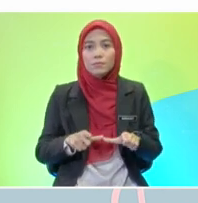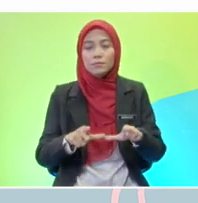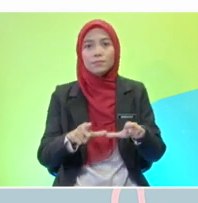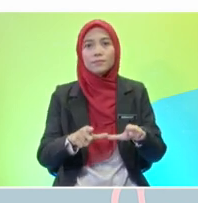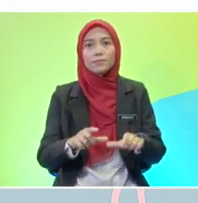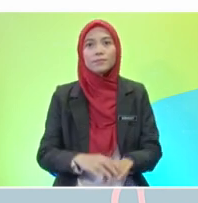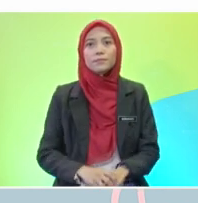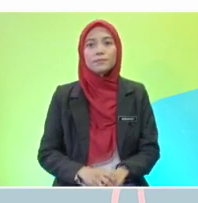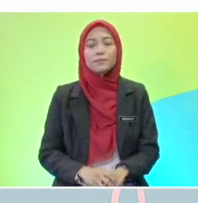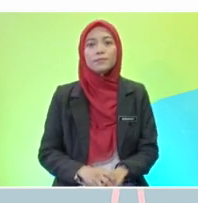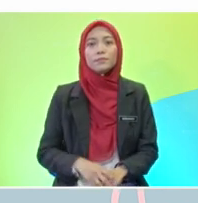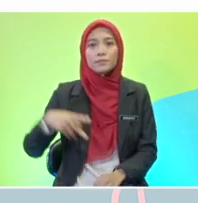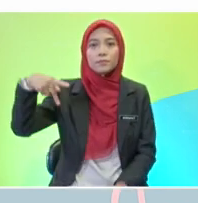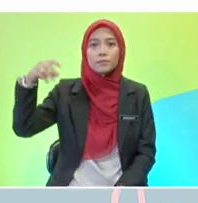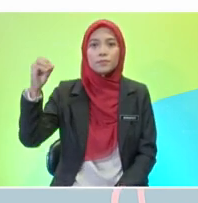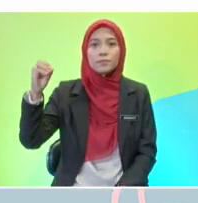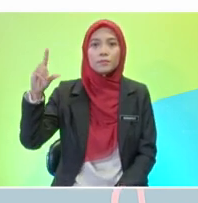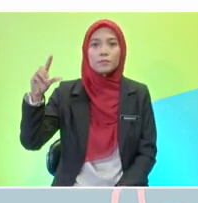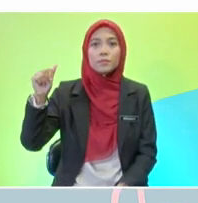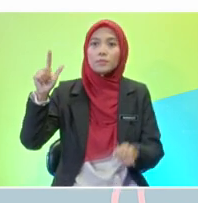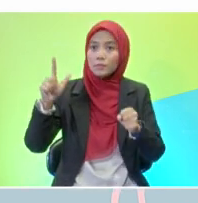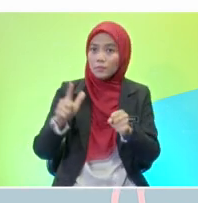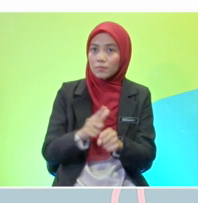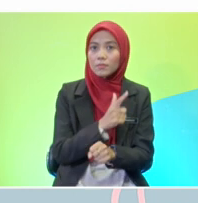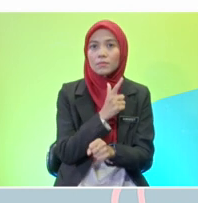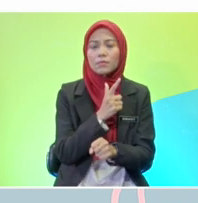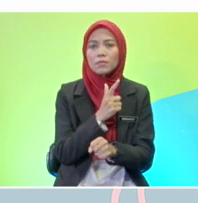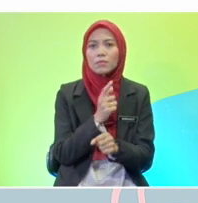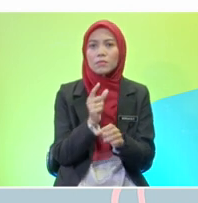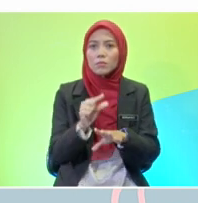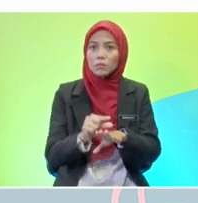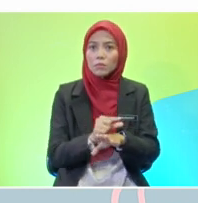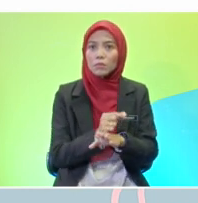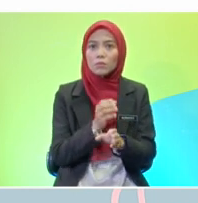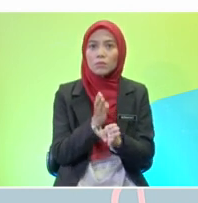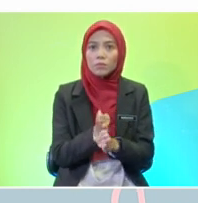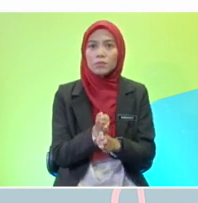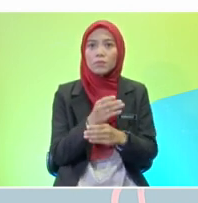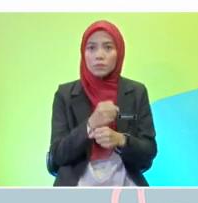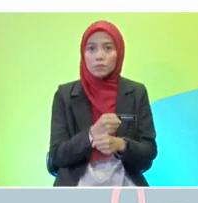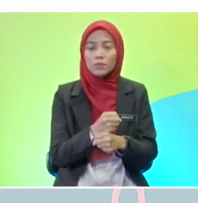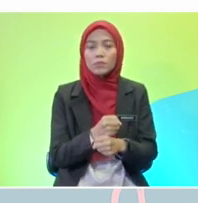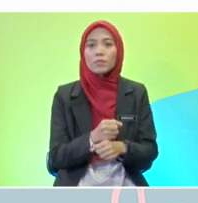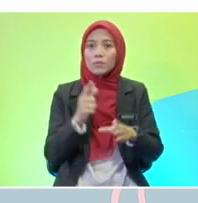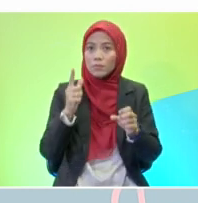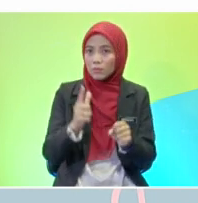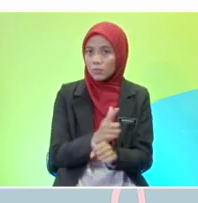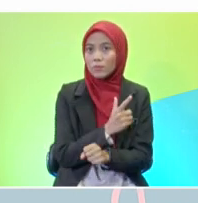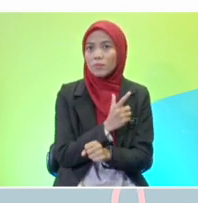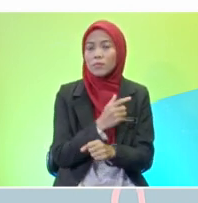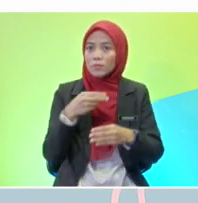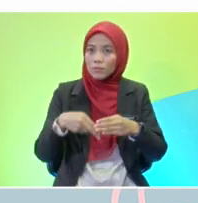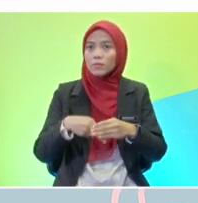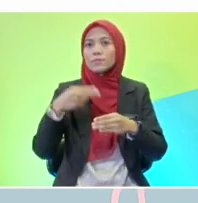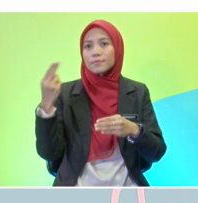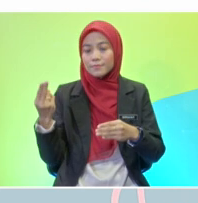pola pelengkap Oke pola pelengkap ini adalah merupakan bentuk ukiran yang lengkap dari segi motif dan gubahan yang hendak dihasilkan